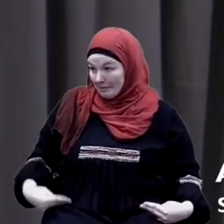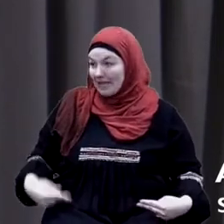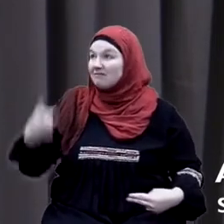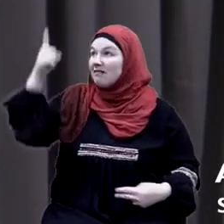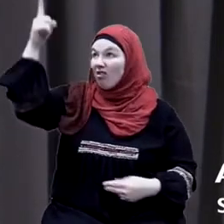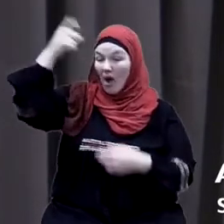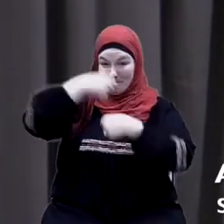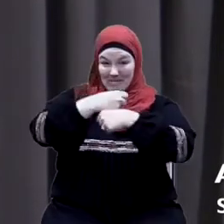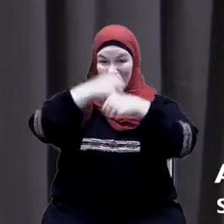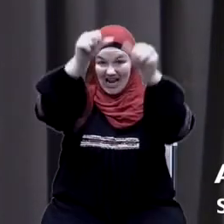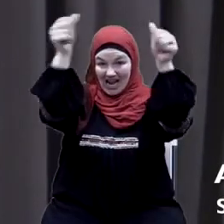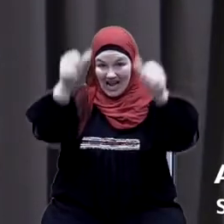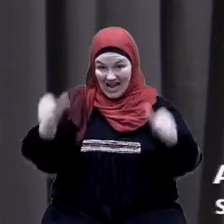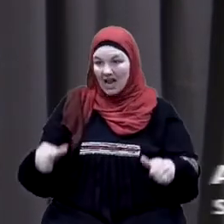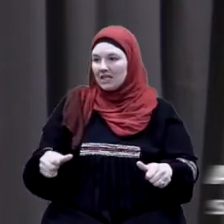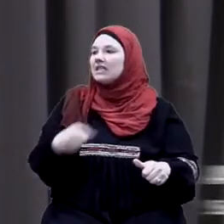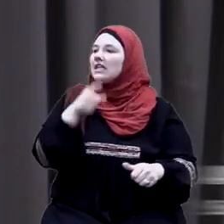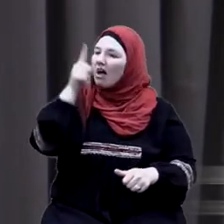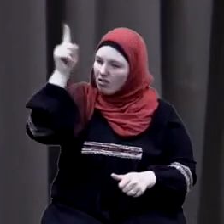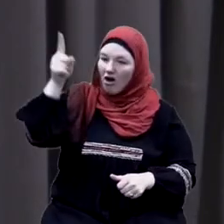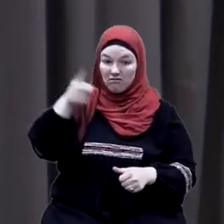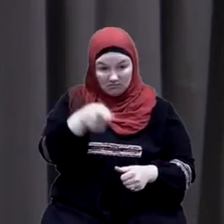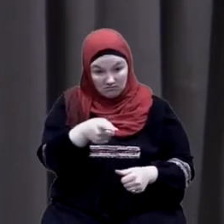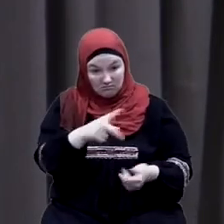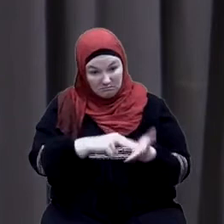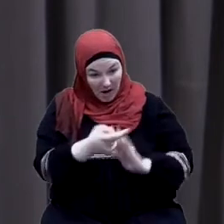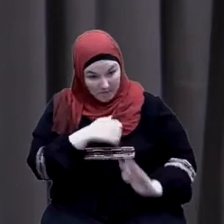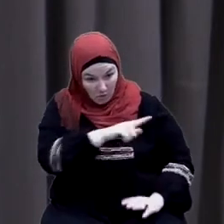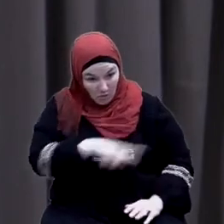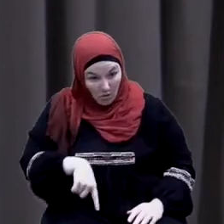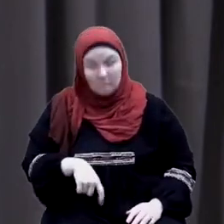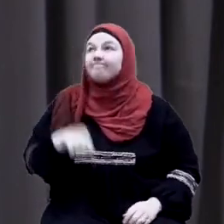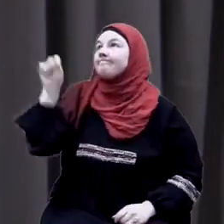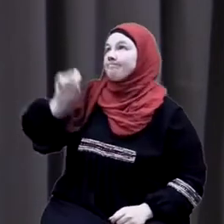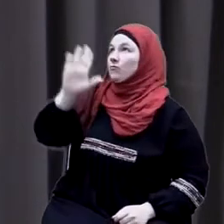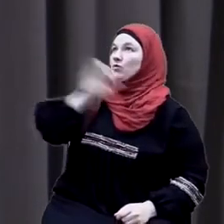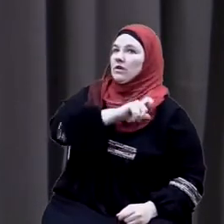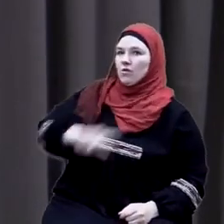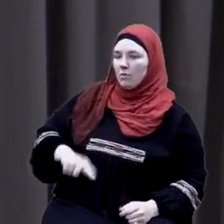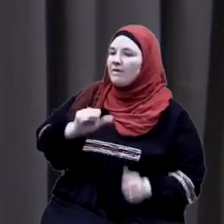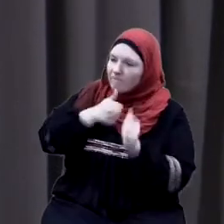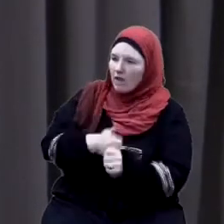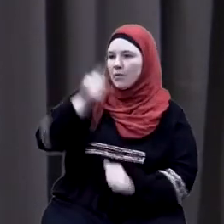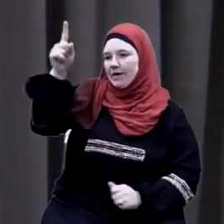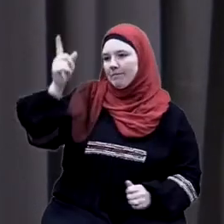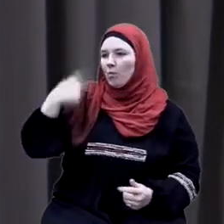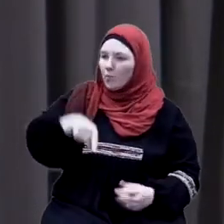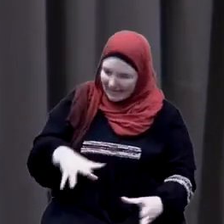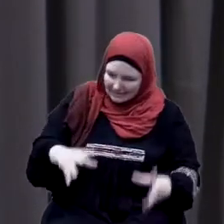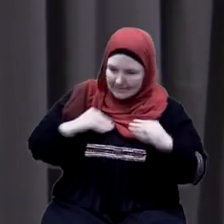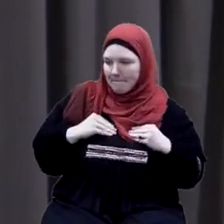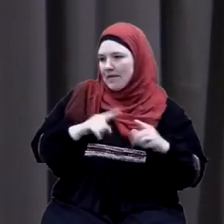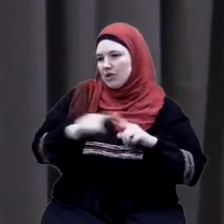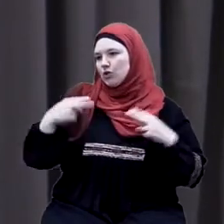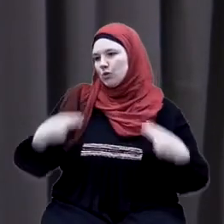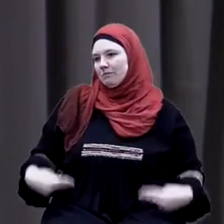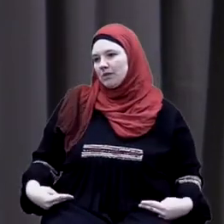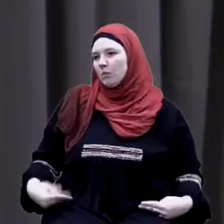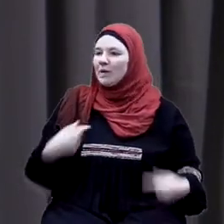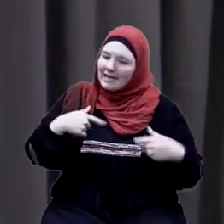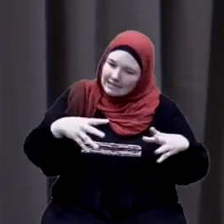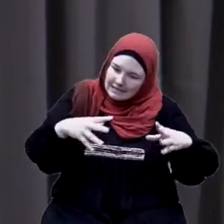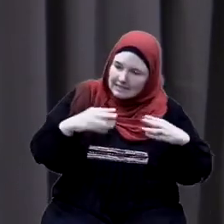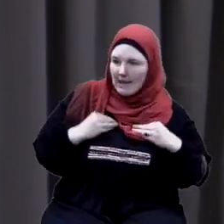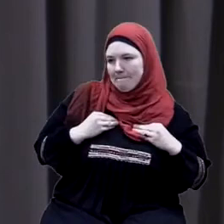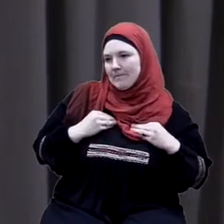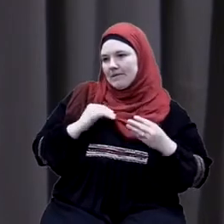developing where you live. Wherever you live, develop it. هو الذي أنشأكم في الأرض واستعمركم فيها أنشأكم